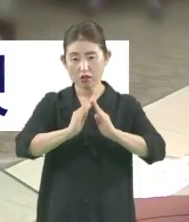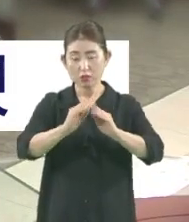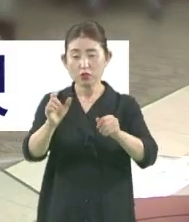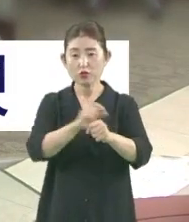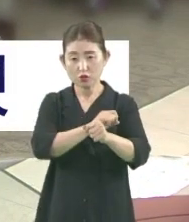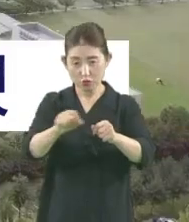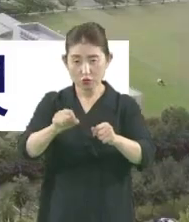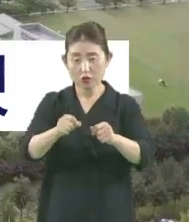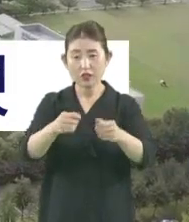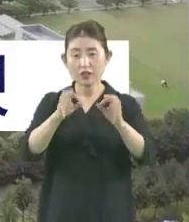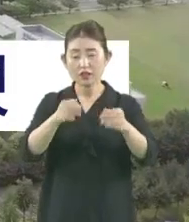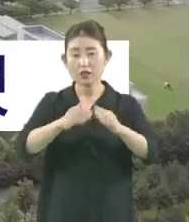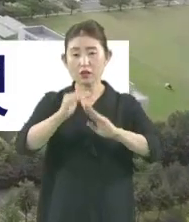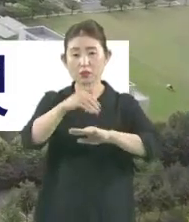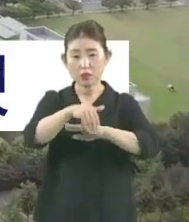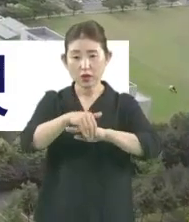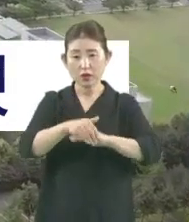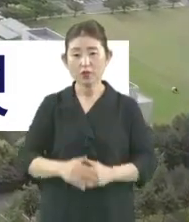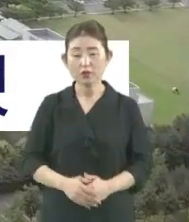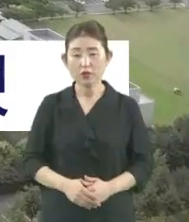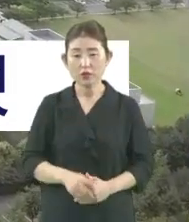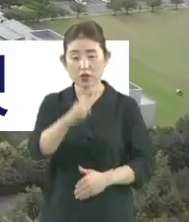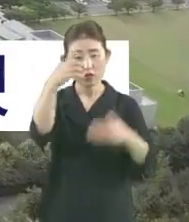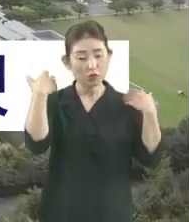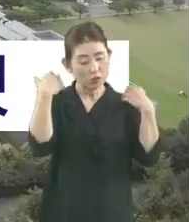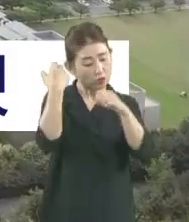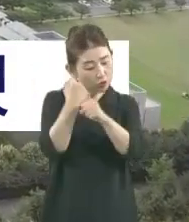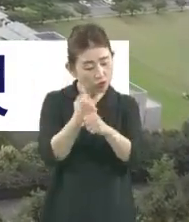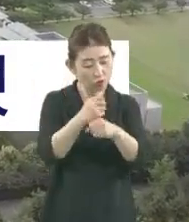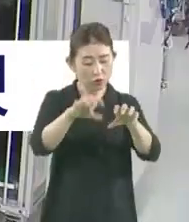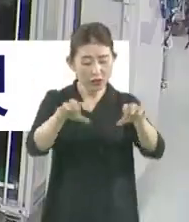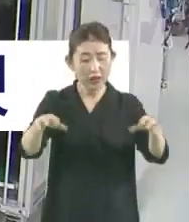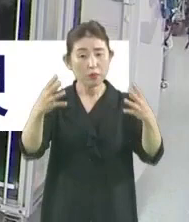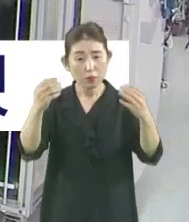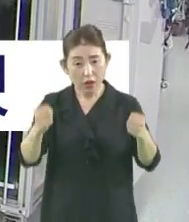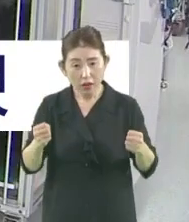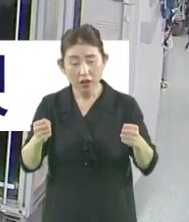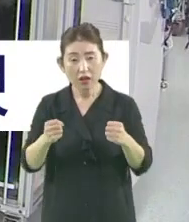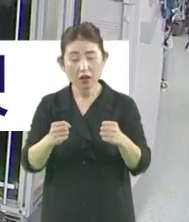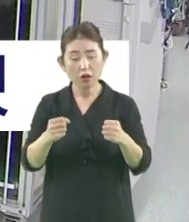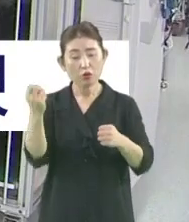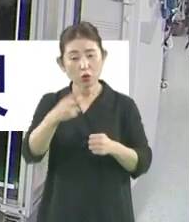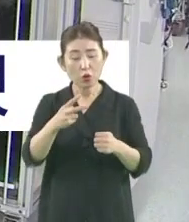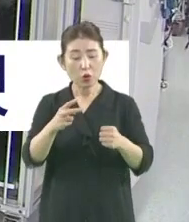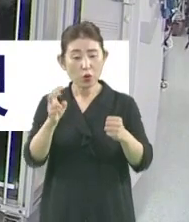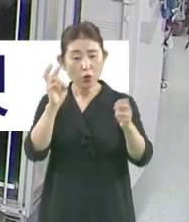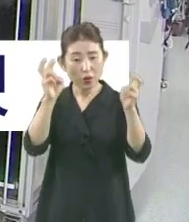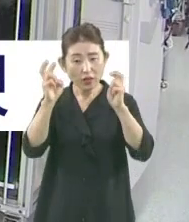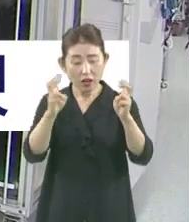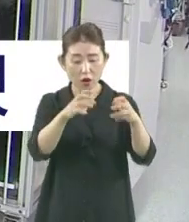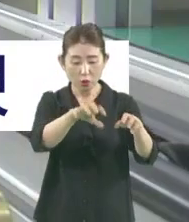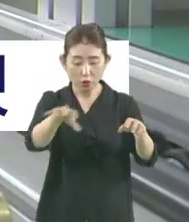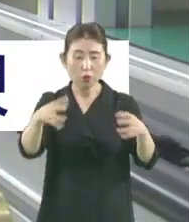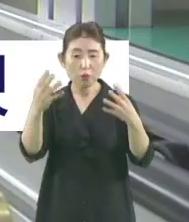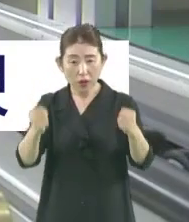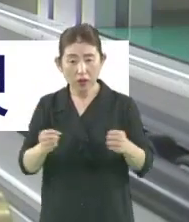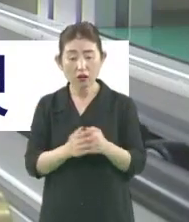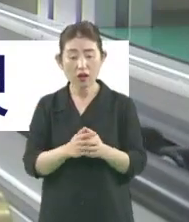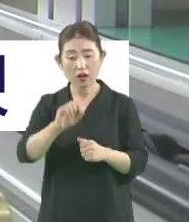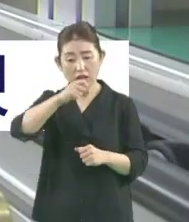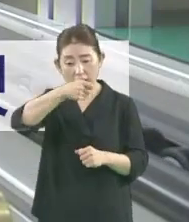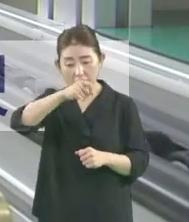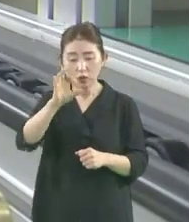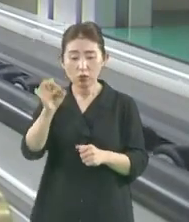특수 은행입니다. 많은 정부 출연 연구기관과 창업기업을 가진 대전에 신산업과 신기술 자금 조달을